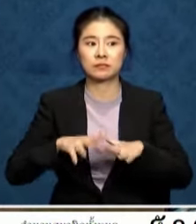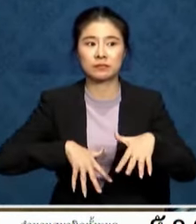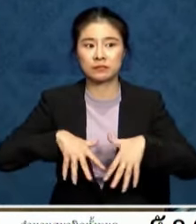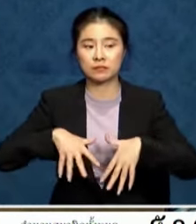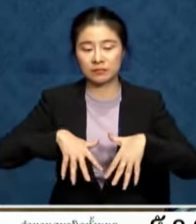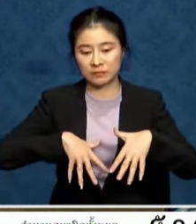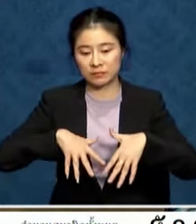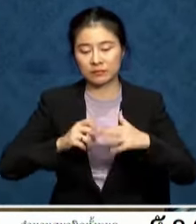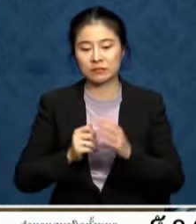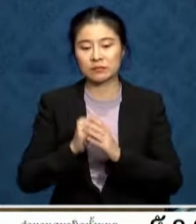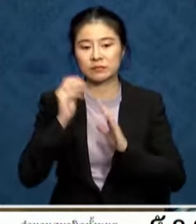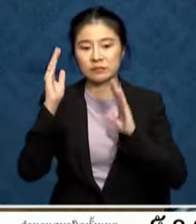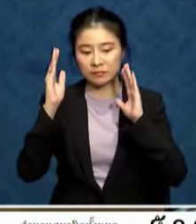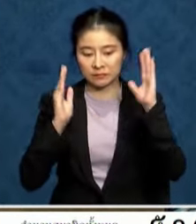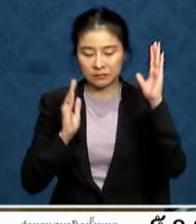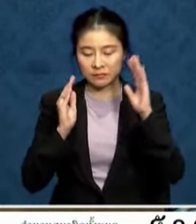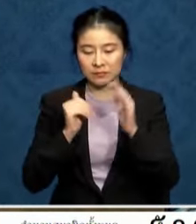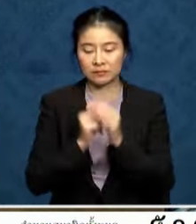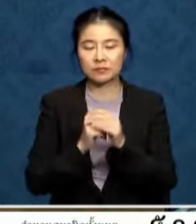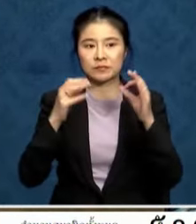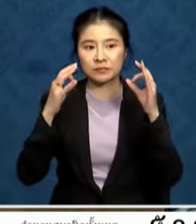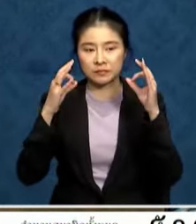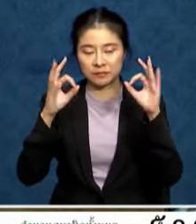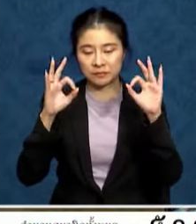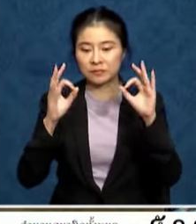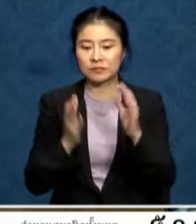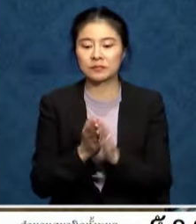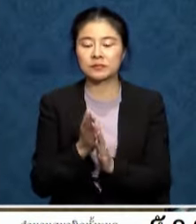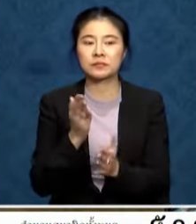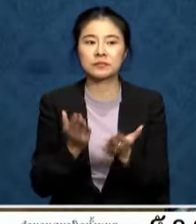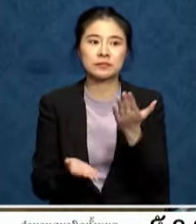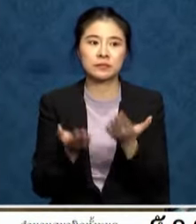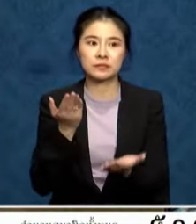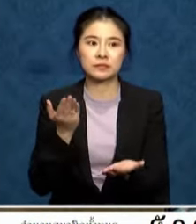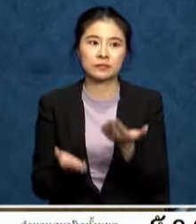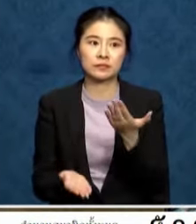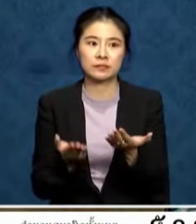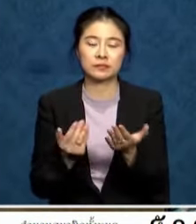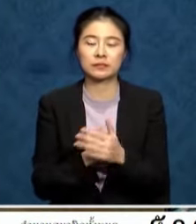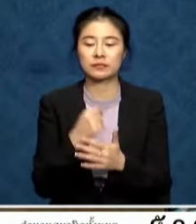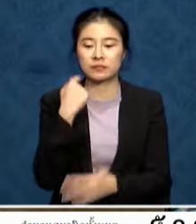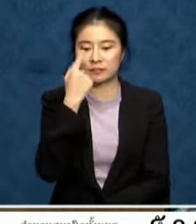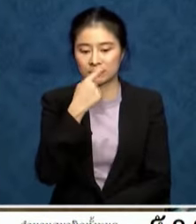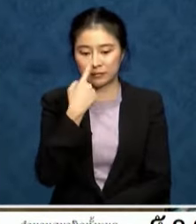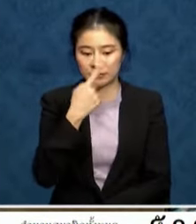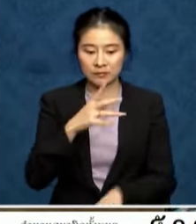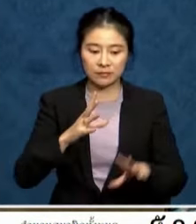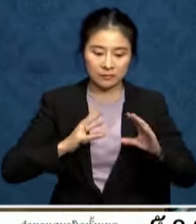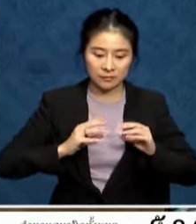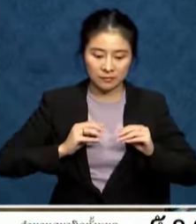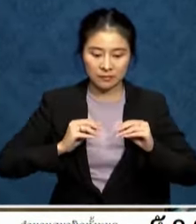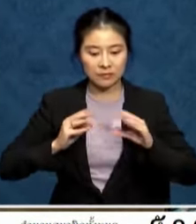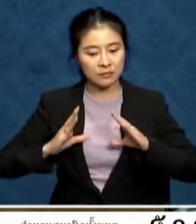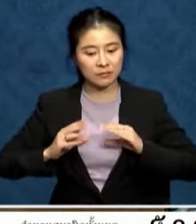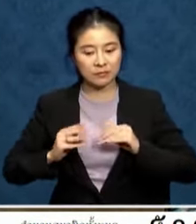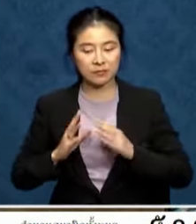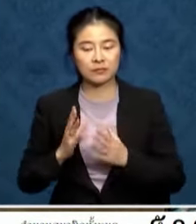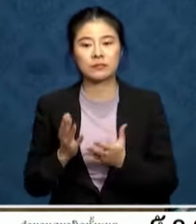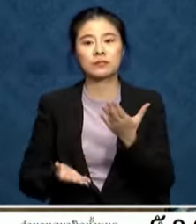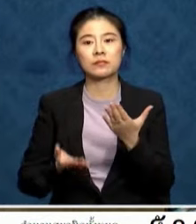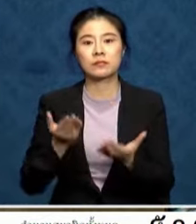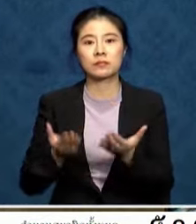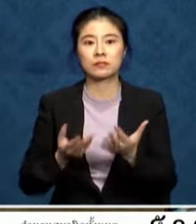สรีเป็นธรรมเปิดให้ประชาชนทุกฝ่ายไม่ว่าจะเห็นด้วยกับคำถามหรือไม่เห็นด้วยกับคำถ